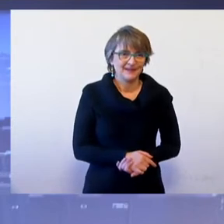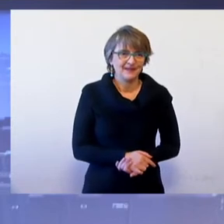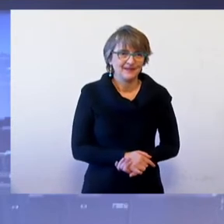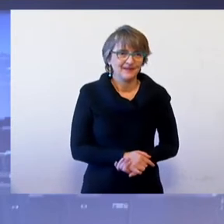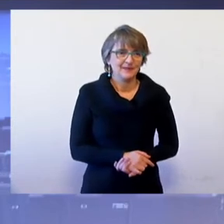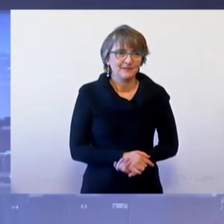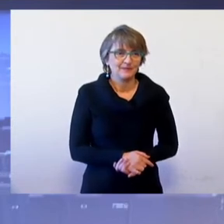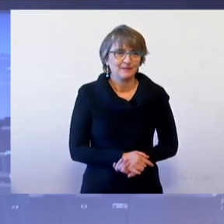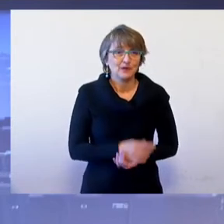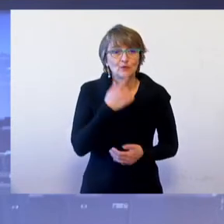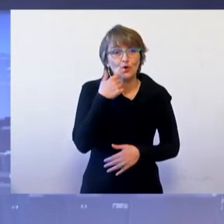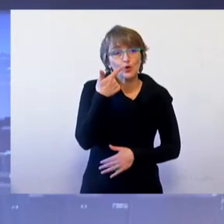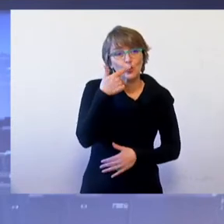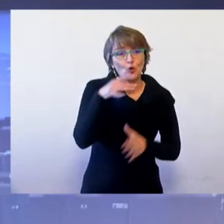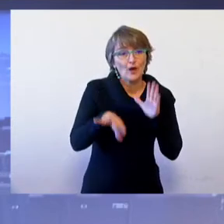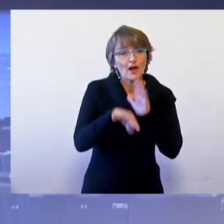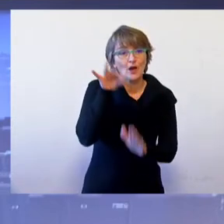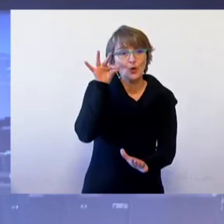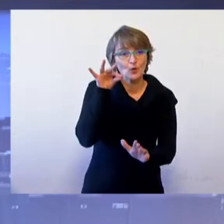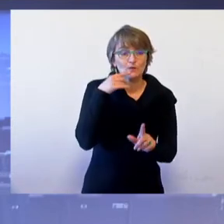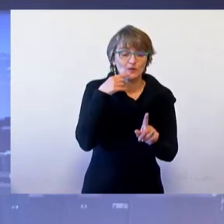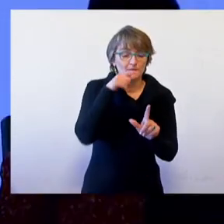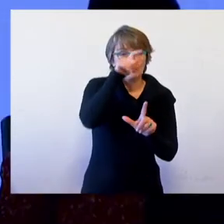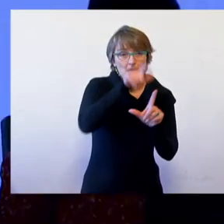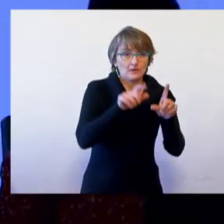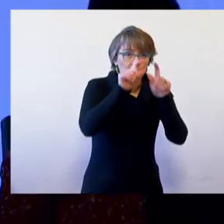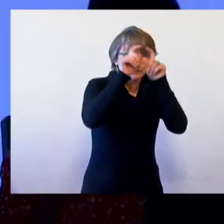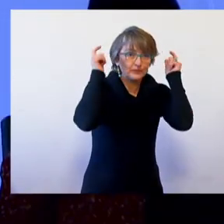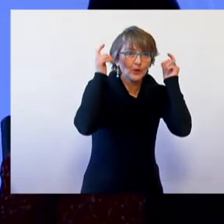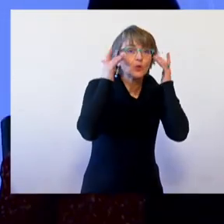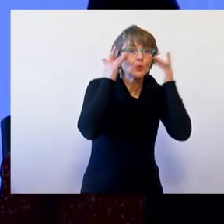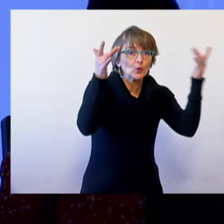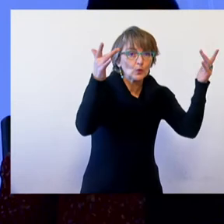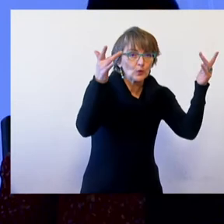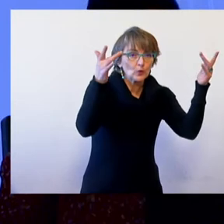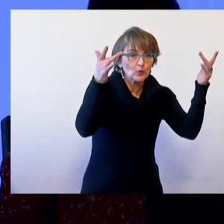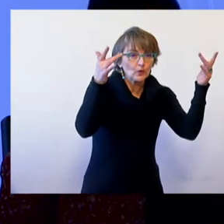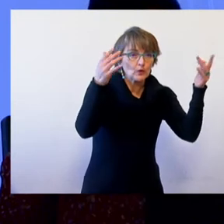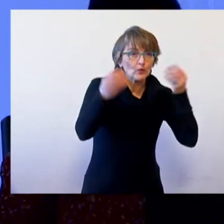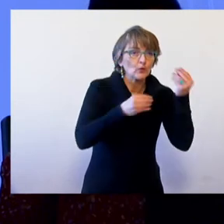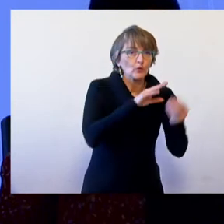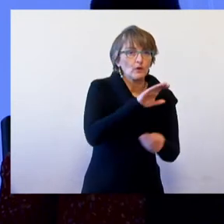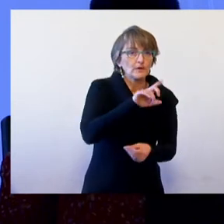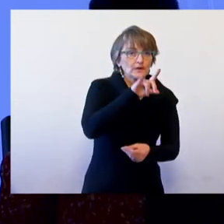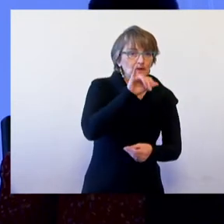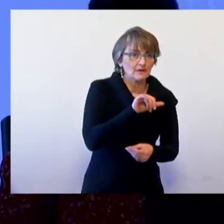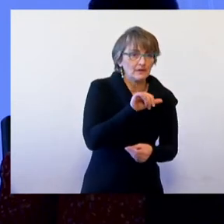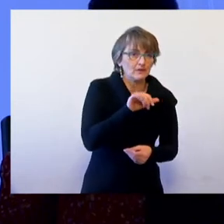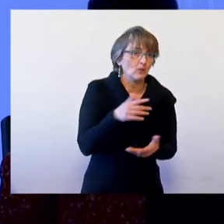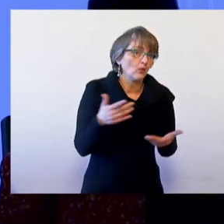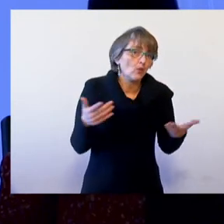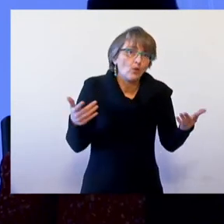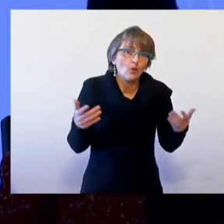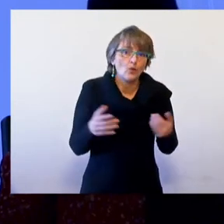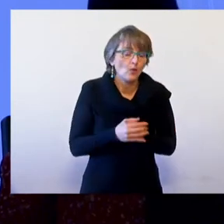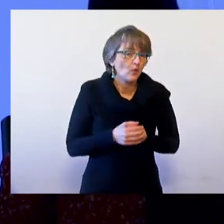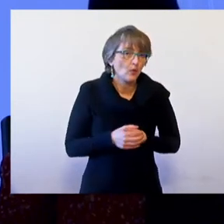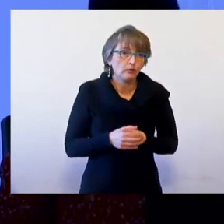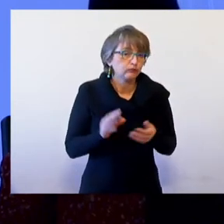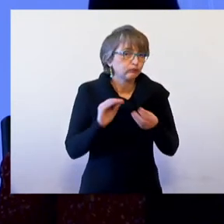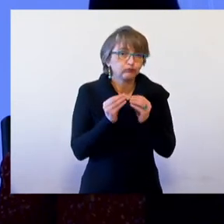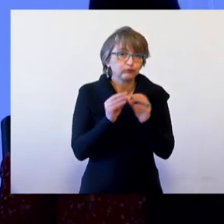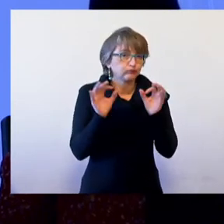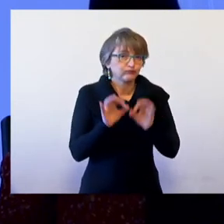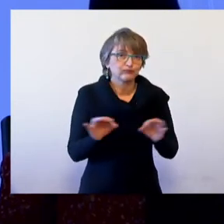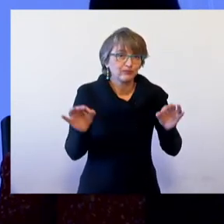Sur deux élus, ce qui est pas mal, c'est qu'il est élu à la culture, ou Célia, et puis, mais elle y est. Ah oui, bah, y a aucun